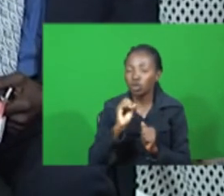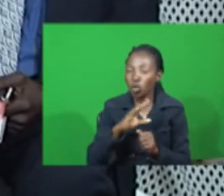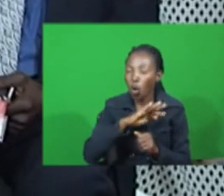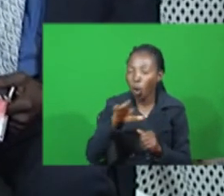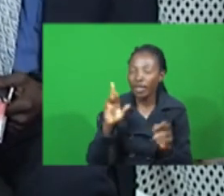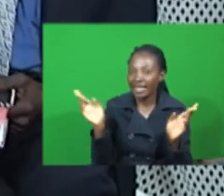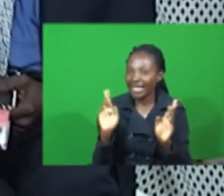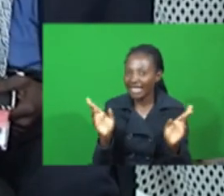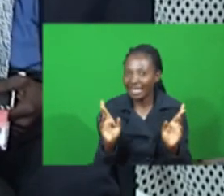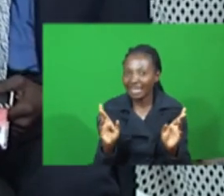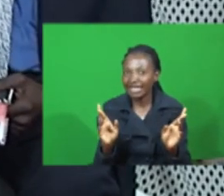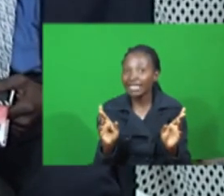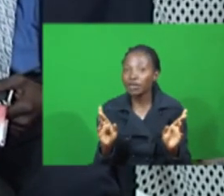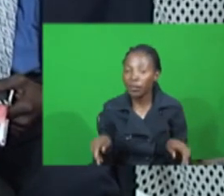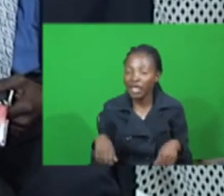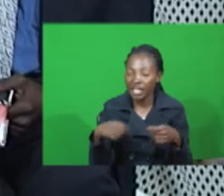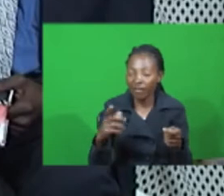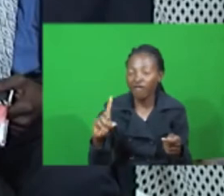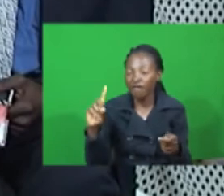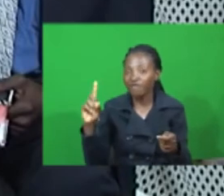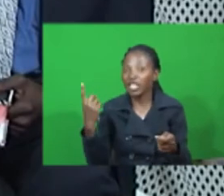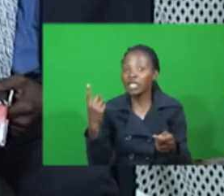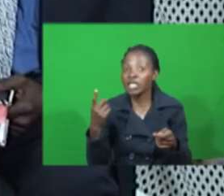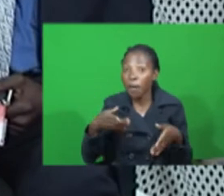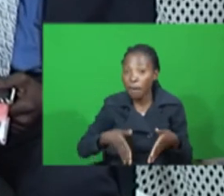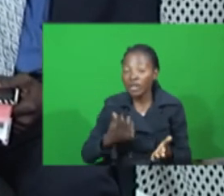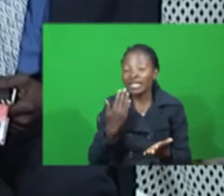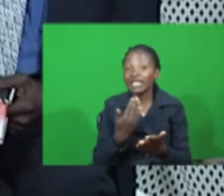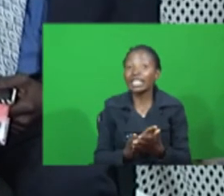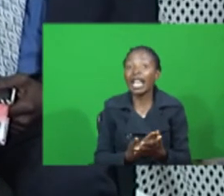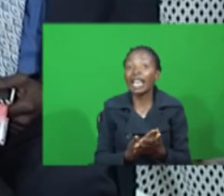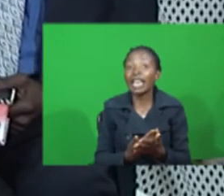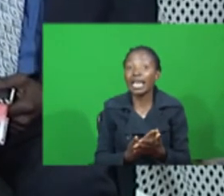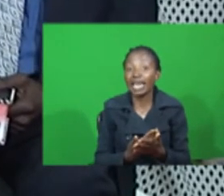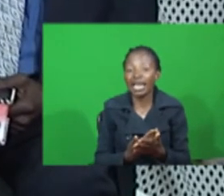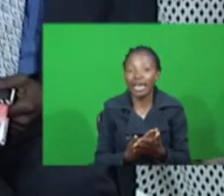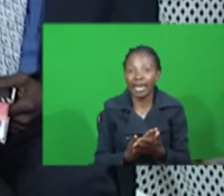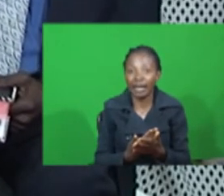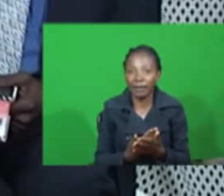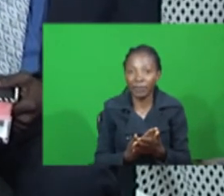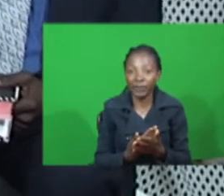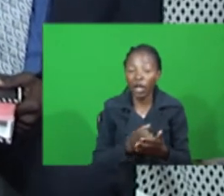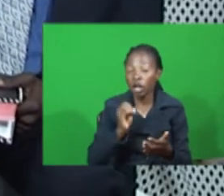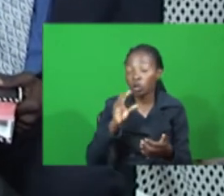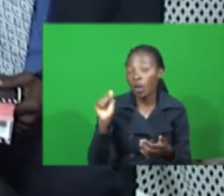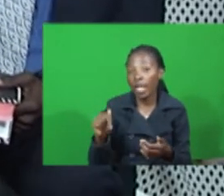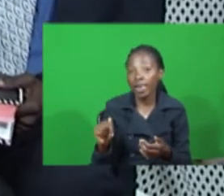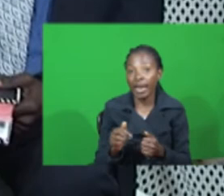yefuma yakasiwa nababa nyakufa, kana kutoita kuti iwedzere fuma yacho ndiye hapo.